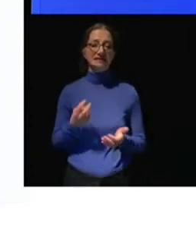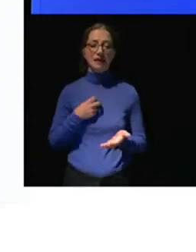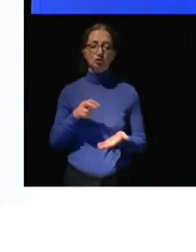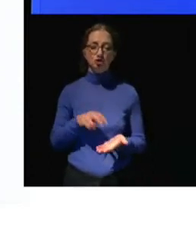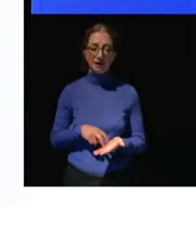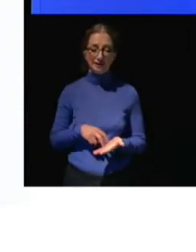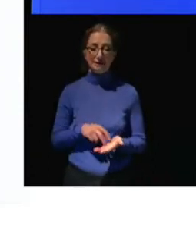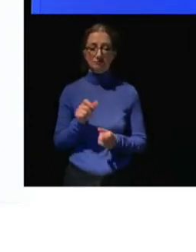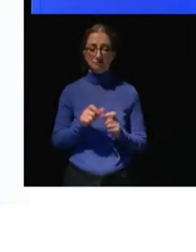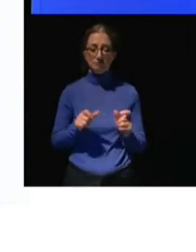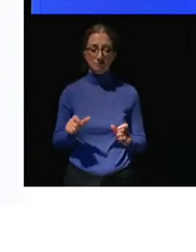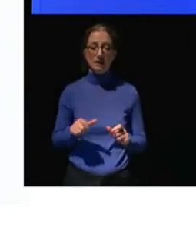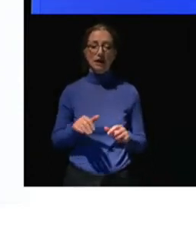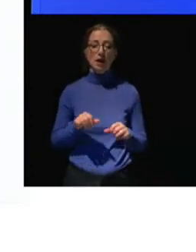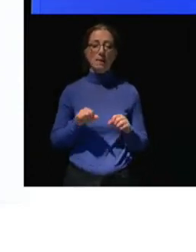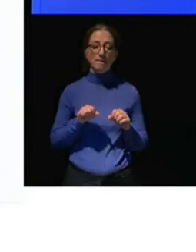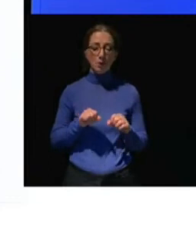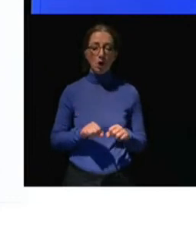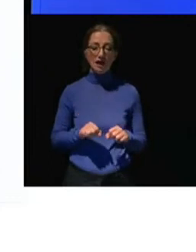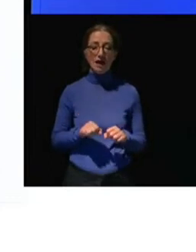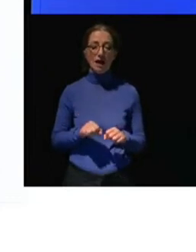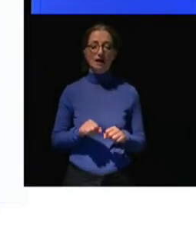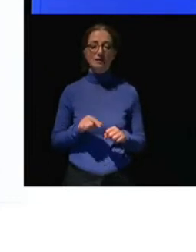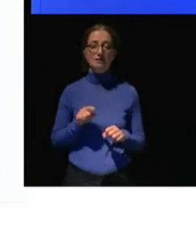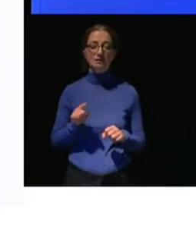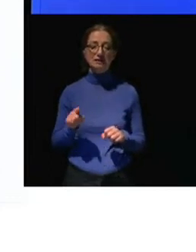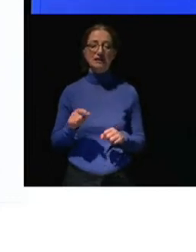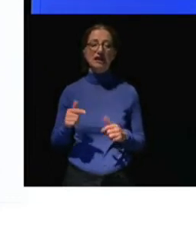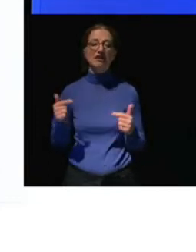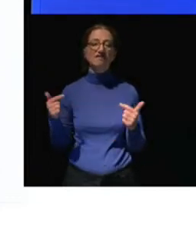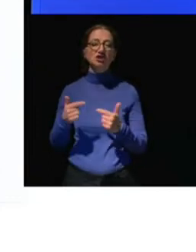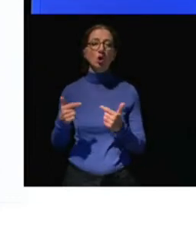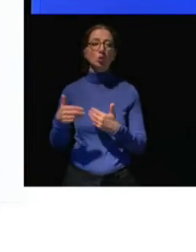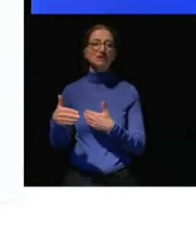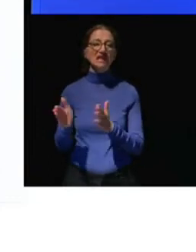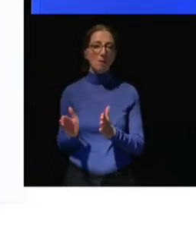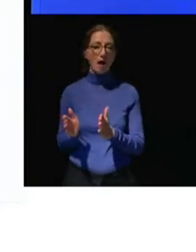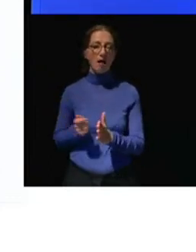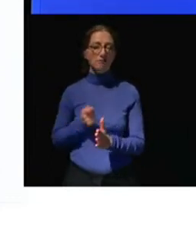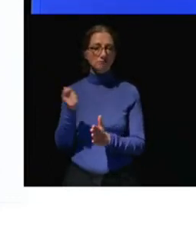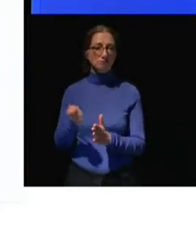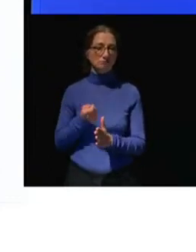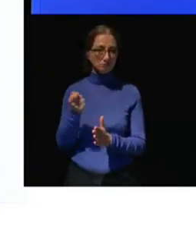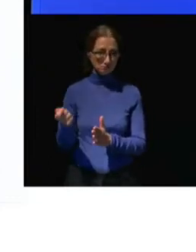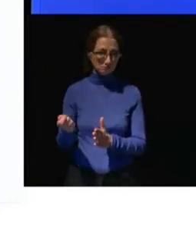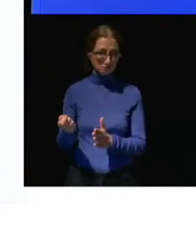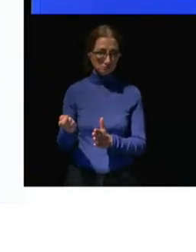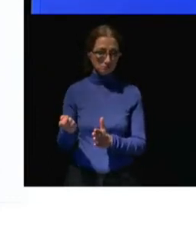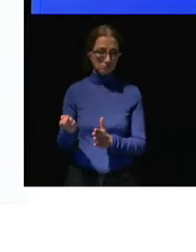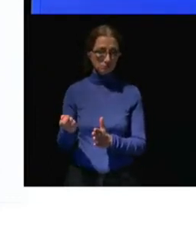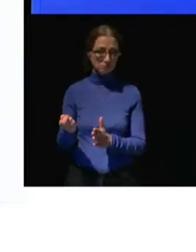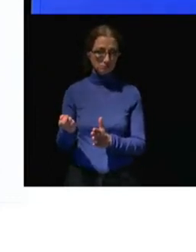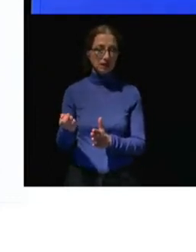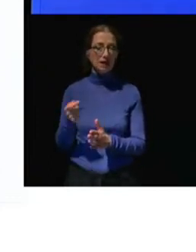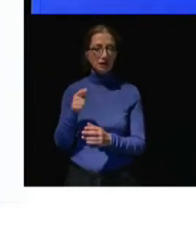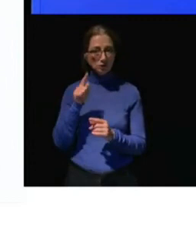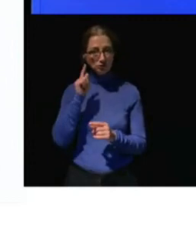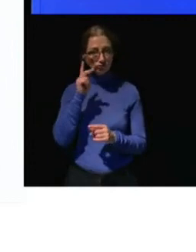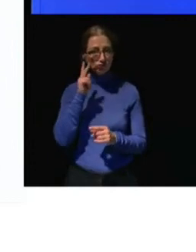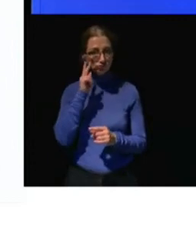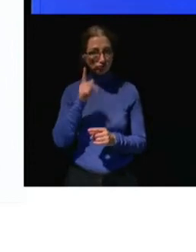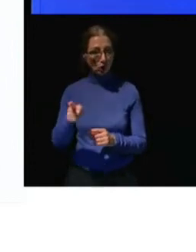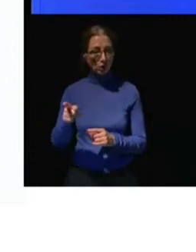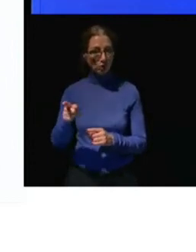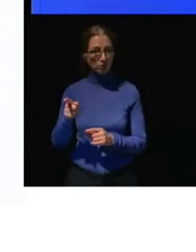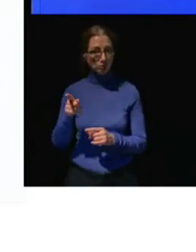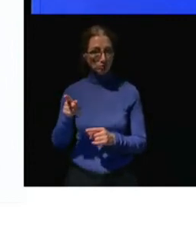darüber haben wir auch schon gehört, in die Bayerische Versorgungskammer, sich da zusätzlich versichern zu können, darauf sollte mehr aufmerksam gemacht werden, dass